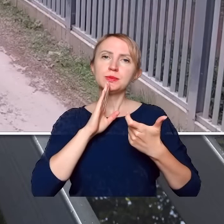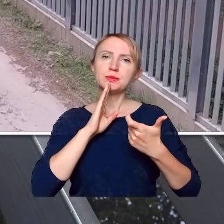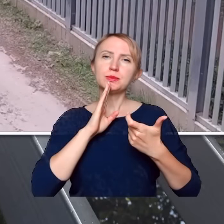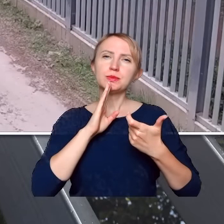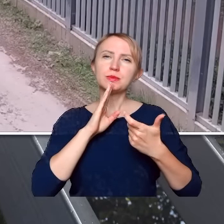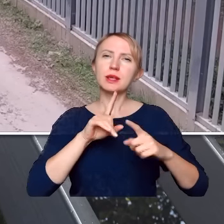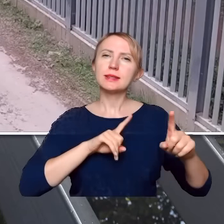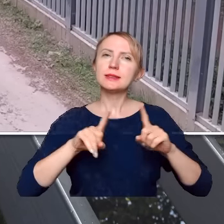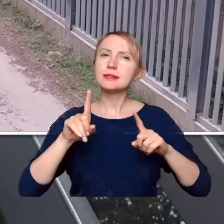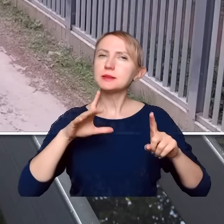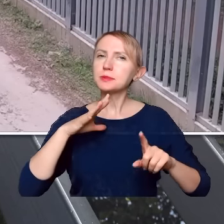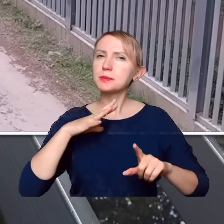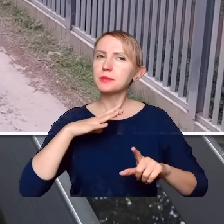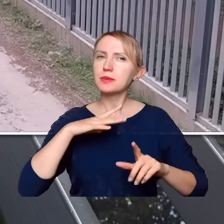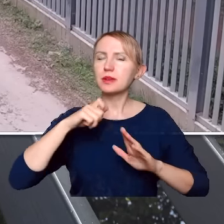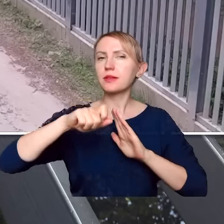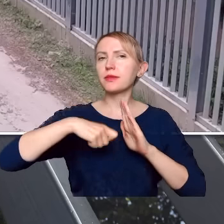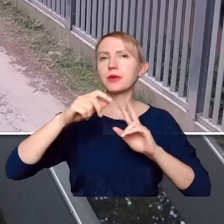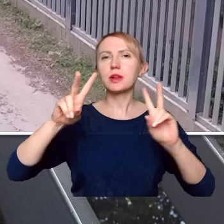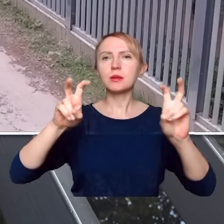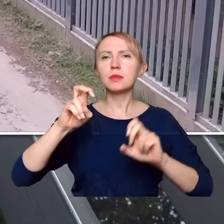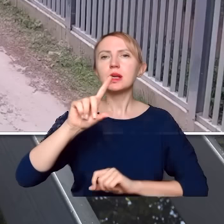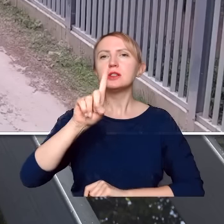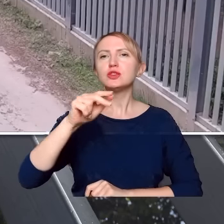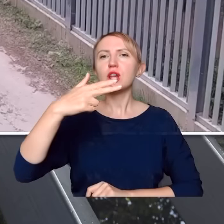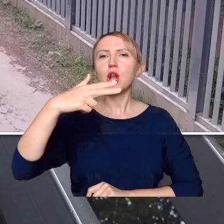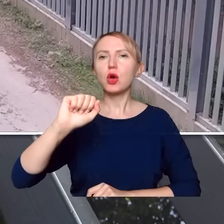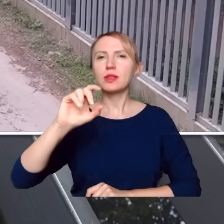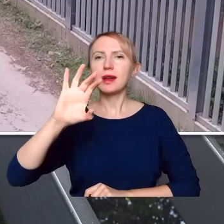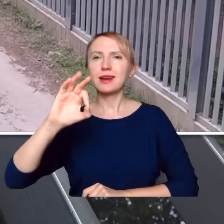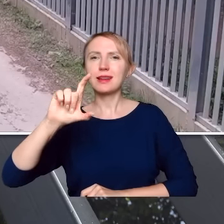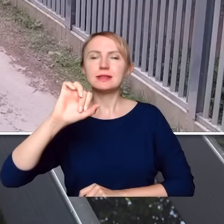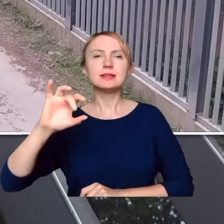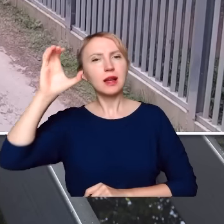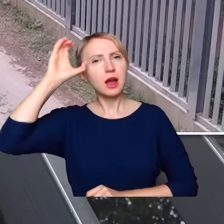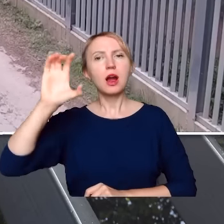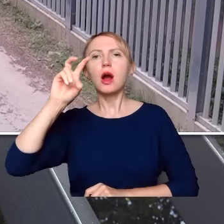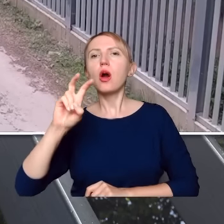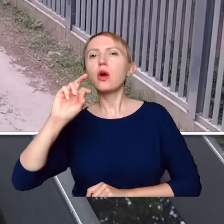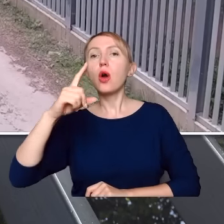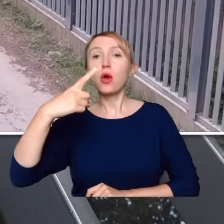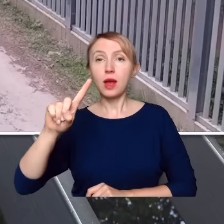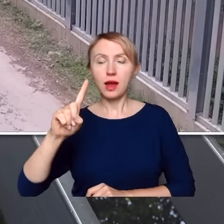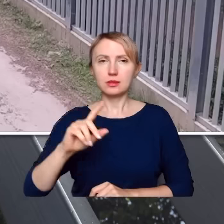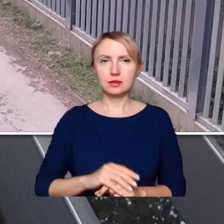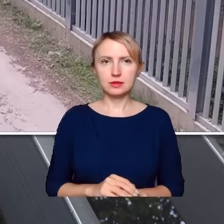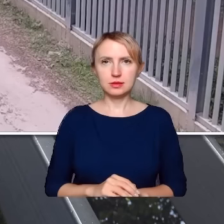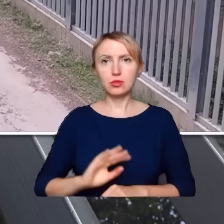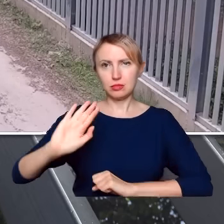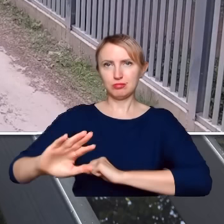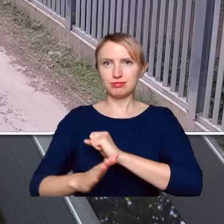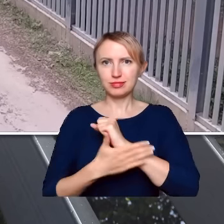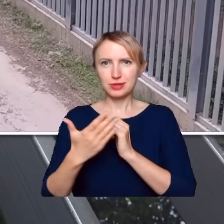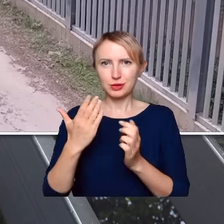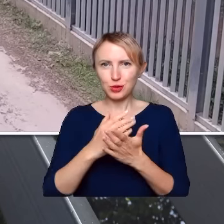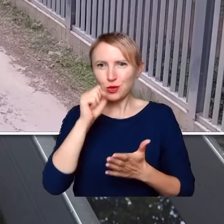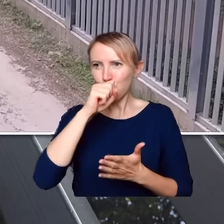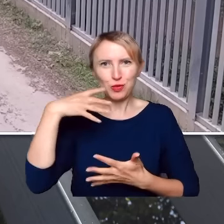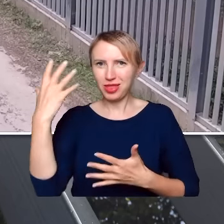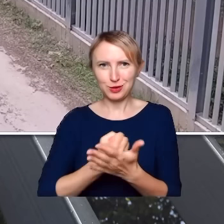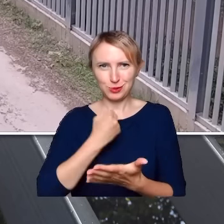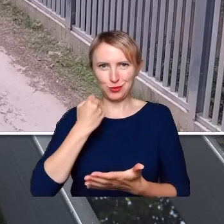film Zielona granica Agnieszki Holland, no to czemu się nie włączyć? No tylko głupiec by nie